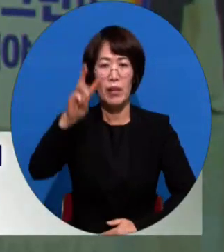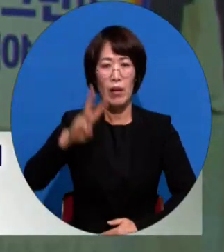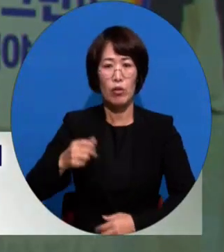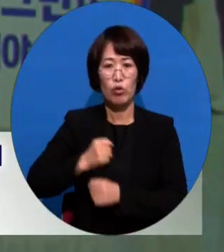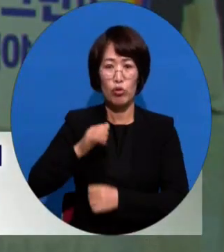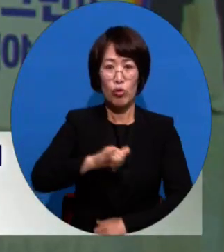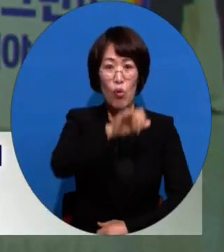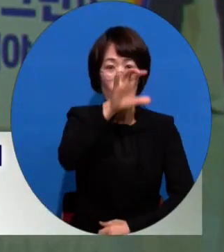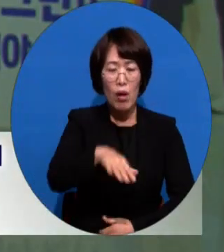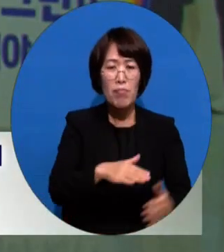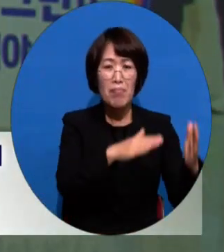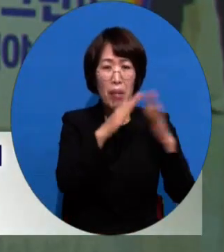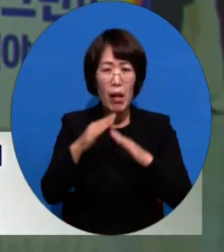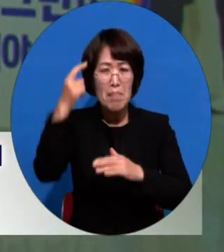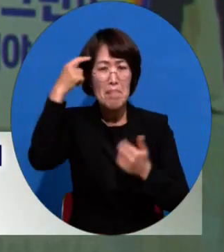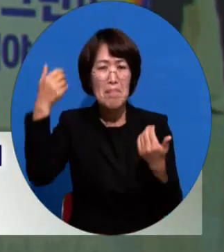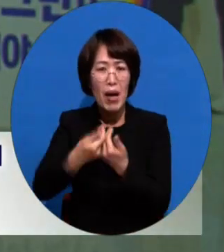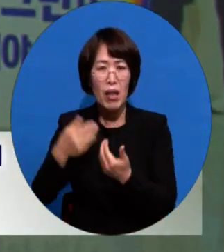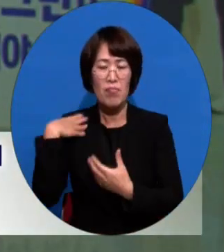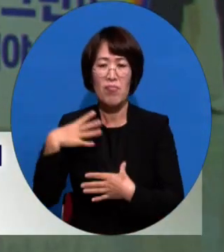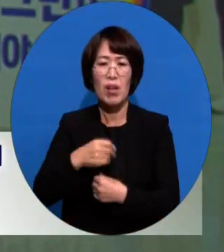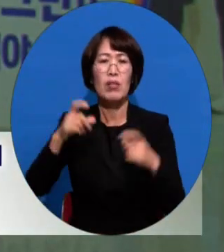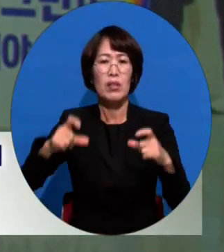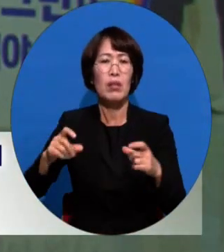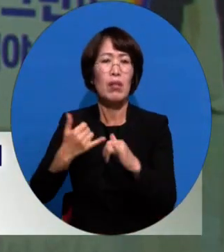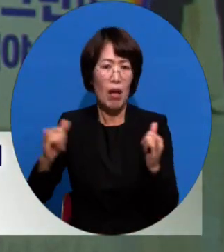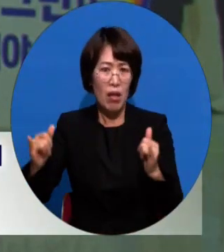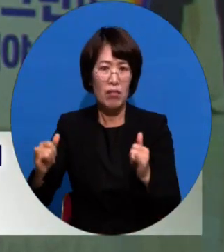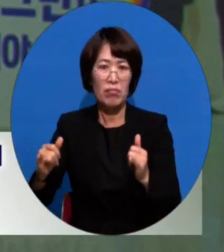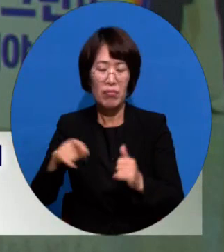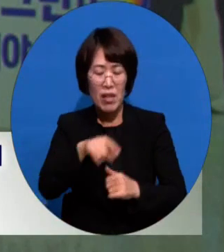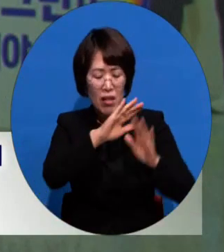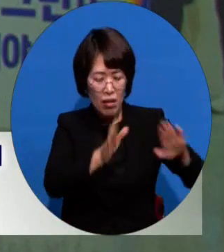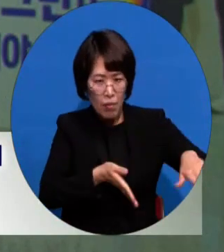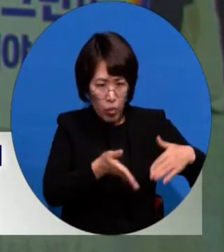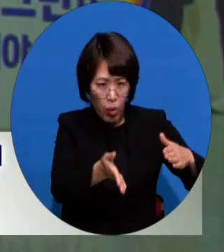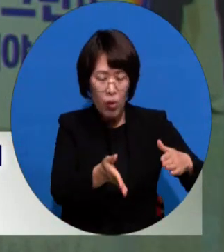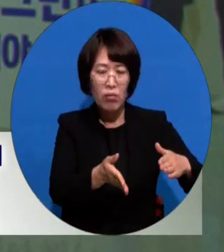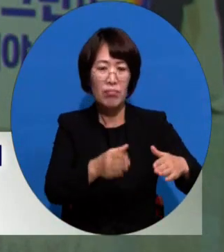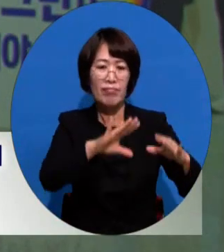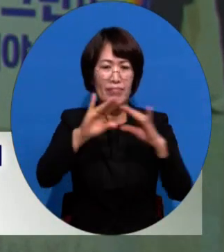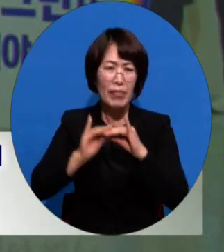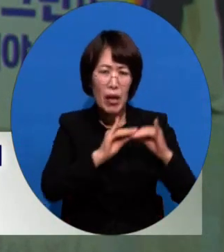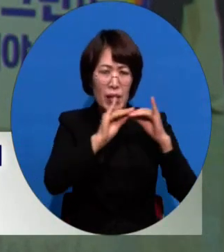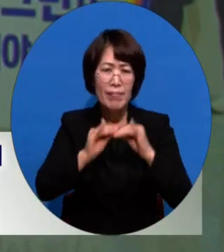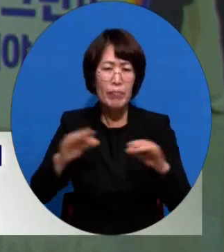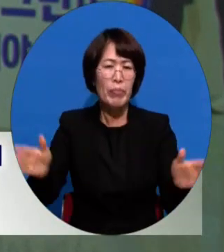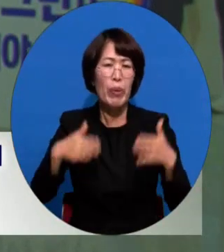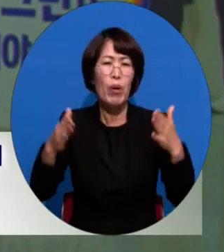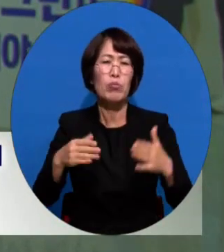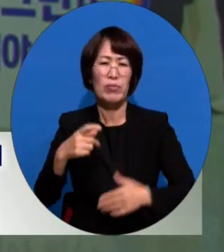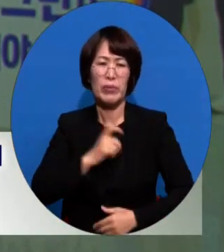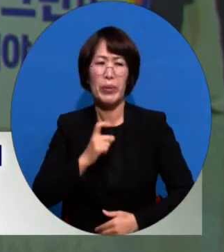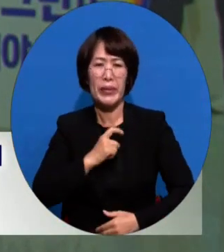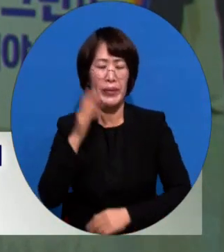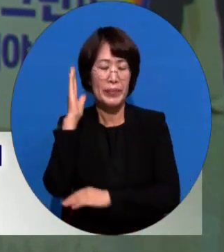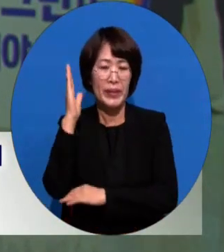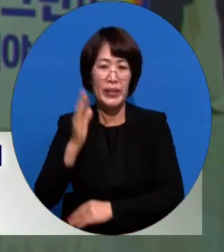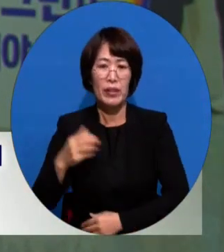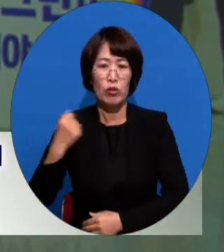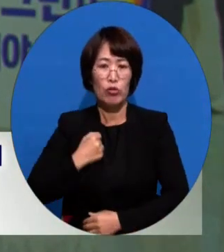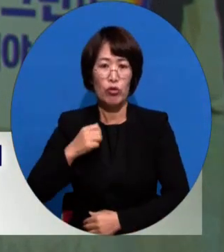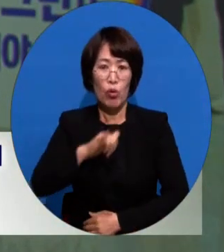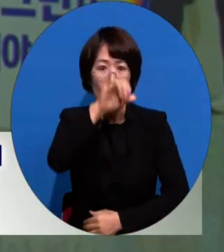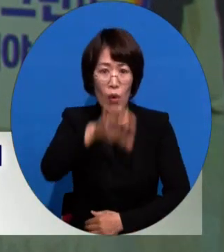광주 군공항 이전에 반대하는 무안 주민들이 전라남도가 찬성 여론을 조장하고 있다는 의혹을 제기하고 있습니다. 군공항